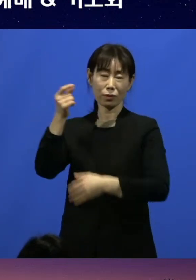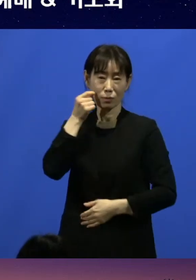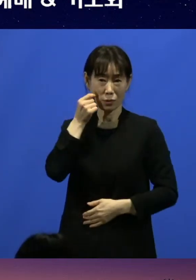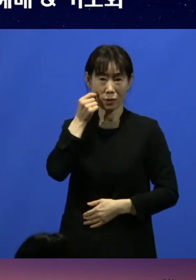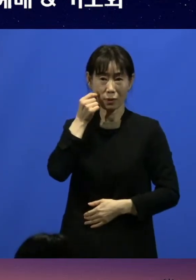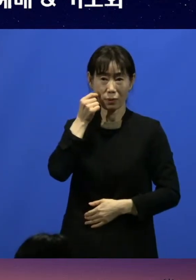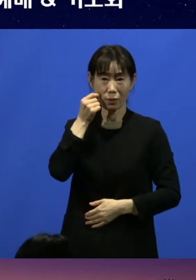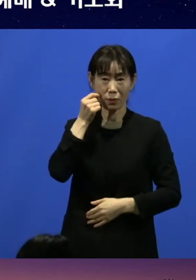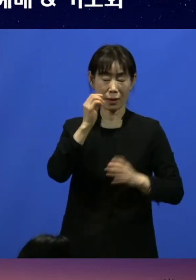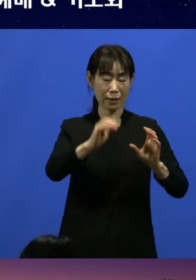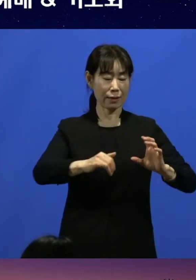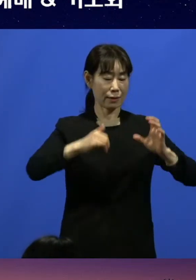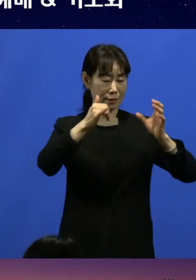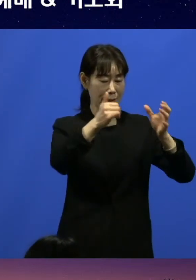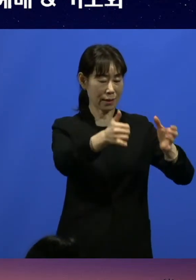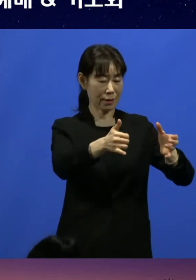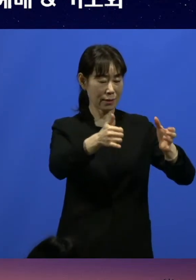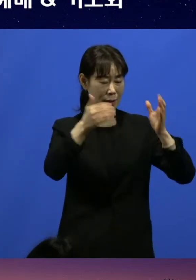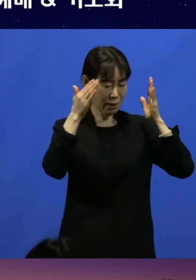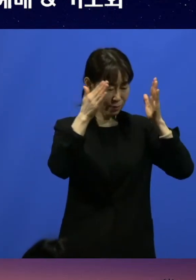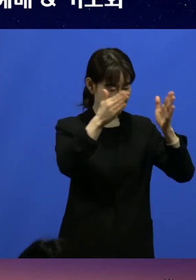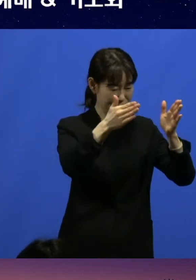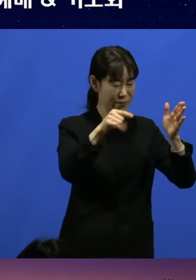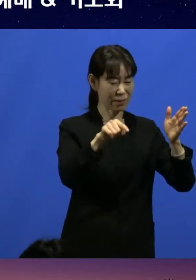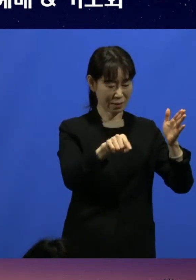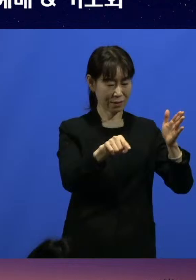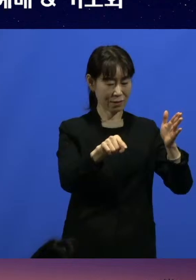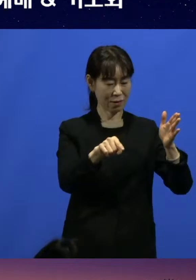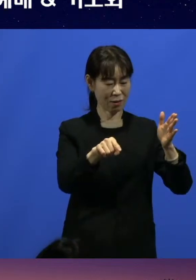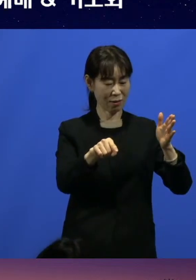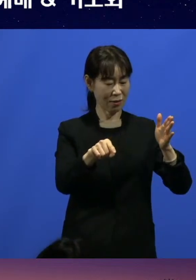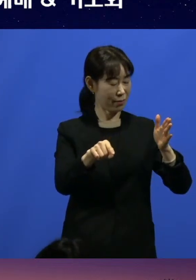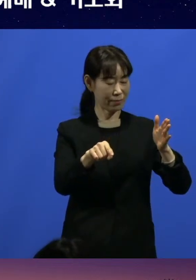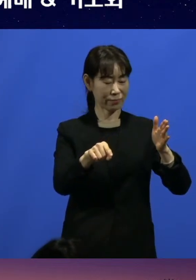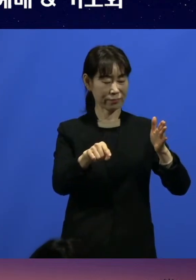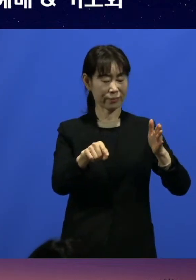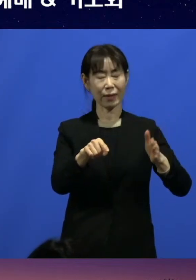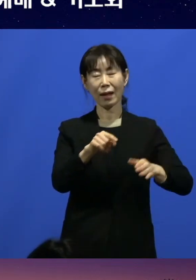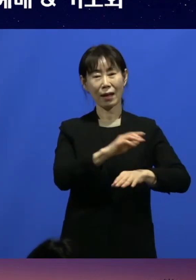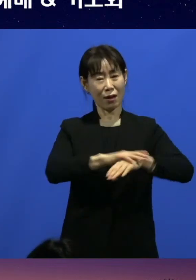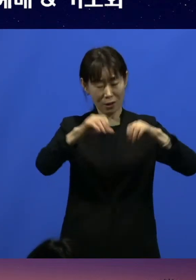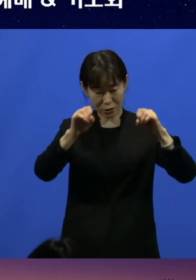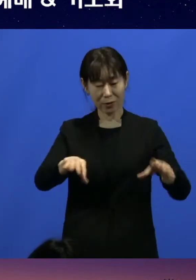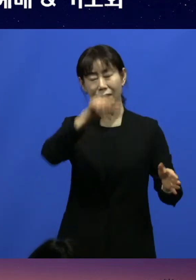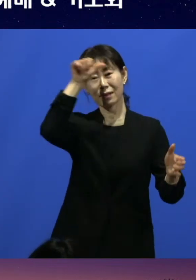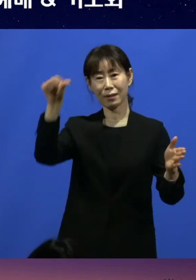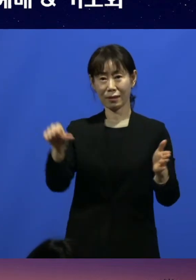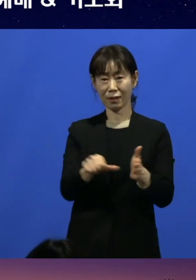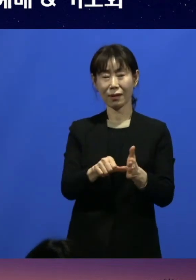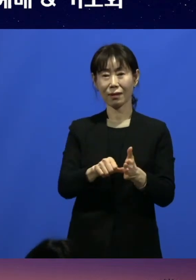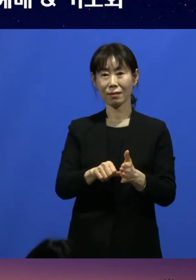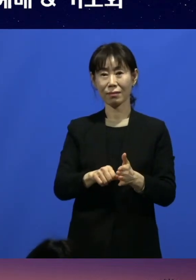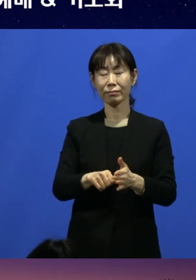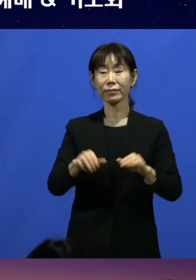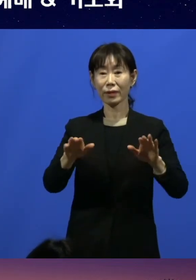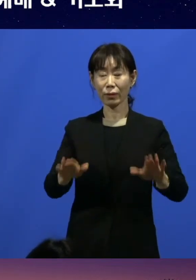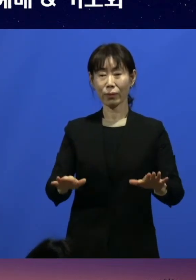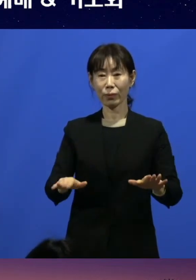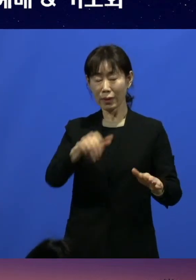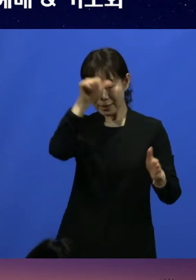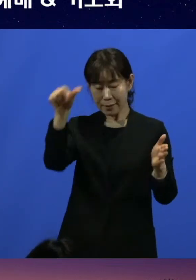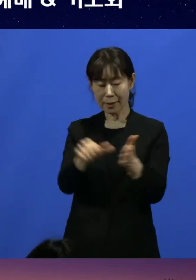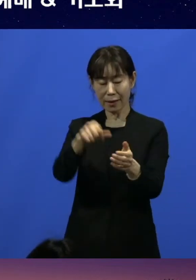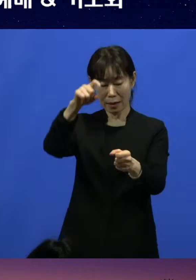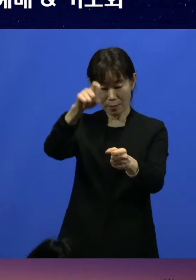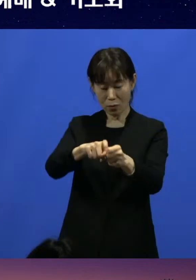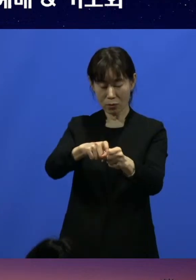상대적 가치에 우리의 삶의 인생을 바치는 것은 너무도 그런 아까운 낭비의 인생이 되는 것입니다. 오늘 우리 인생의 목적과